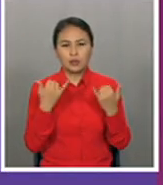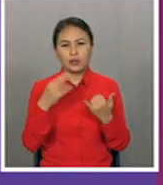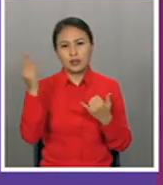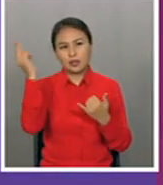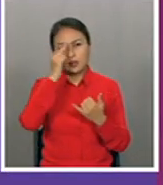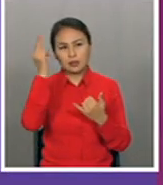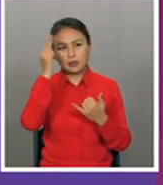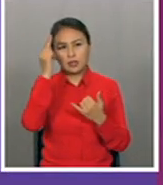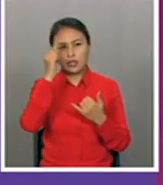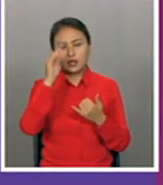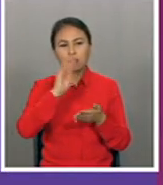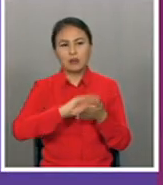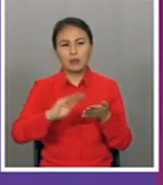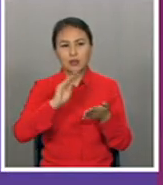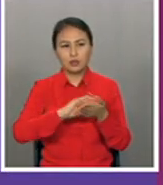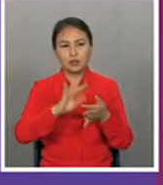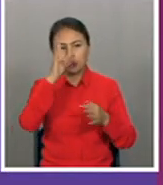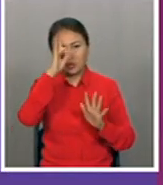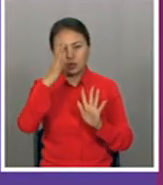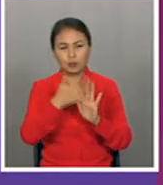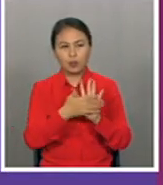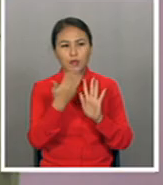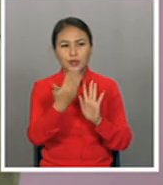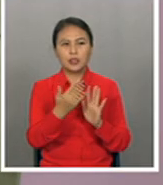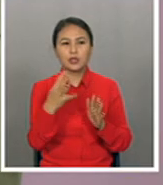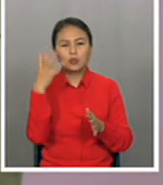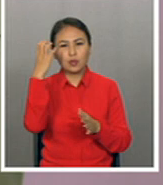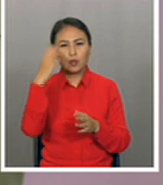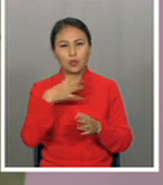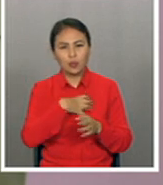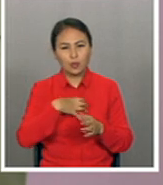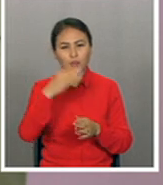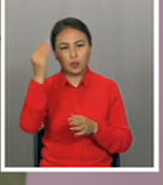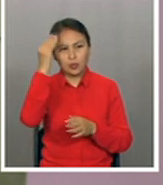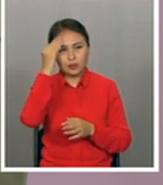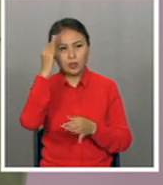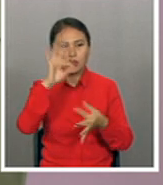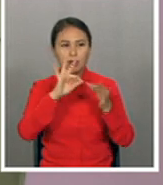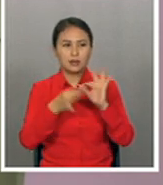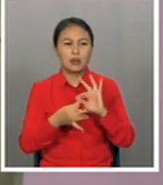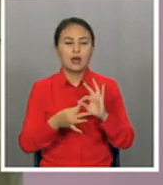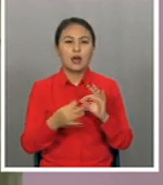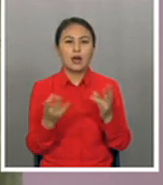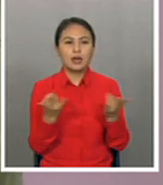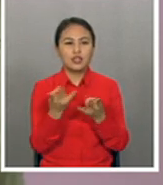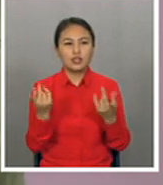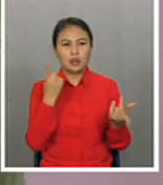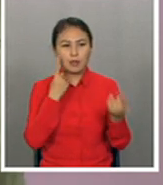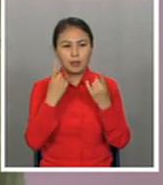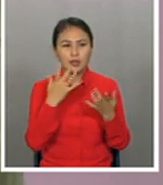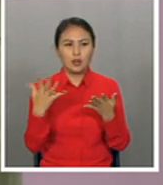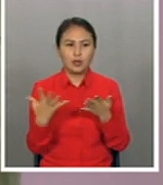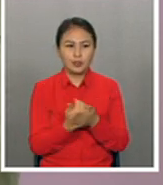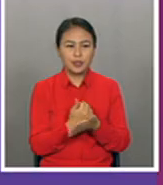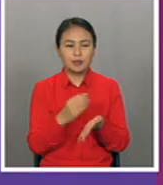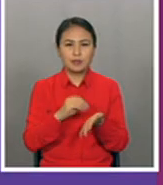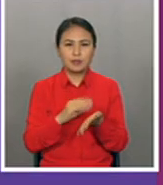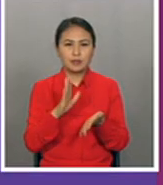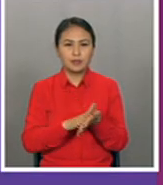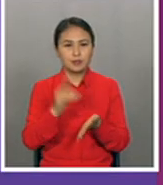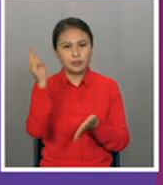сабақта шығарманың мазмұнын түсініп оқып, негізгі ойды анықтадыңдар. Қажетті ақпаратты